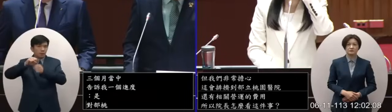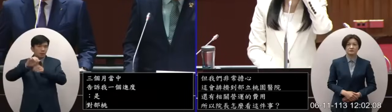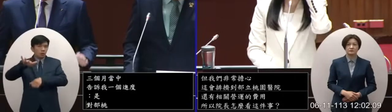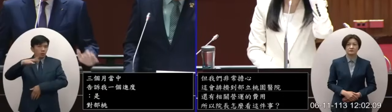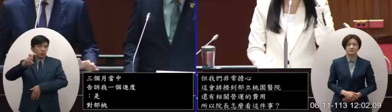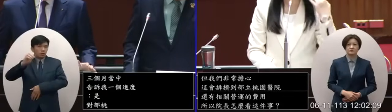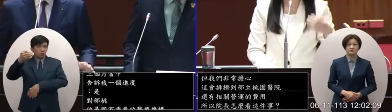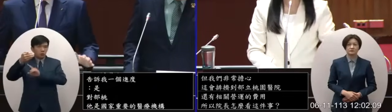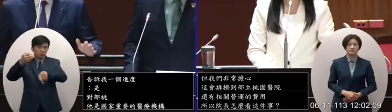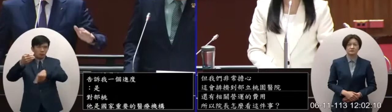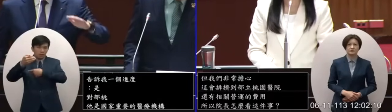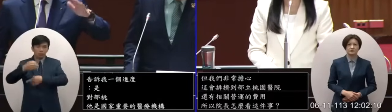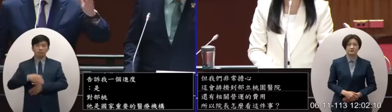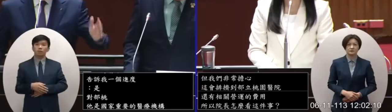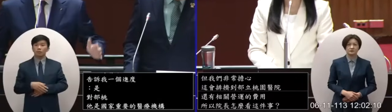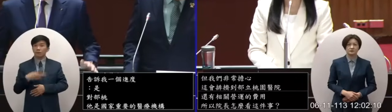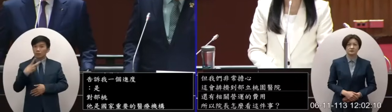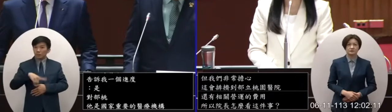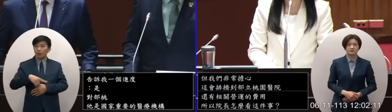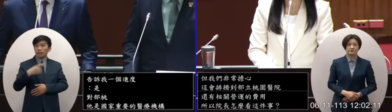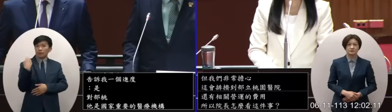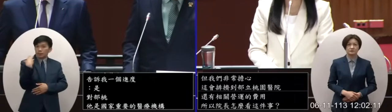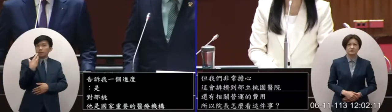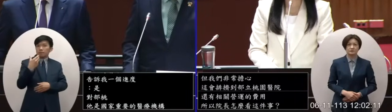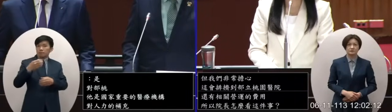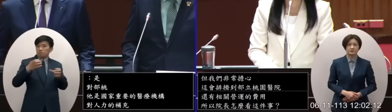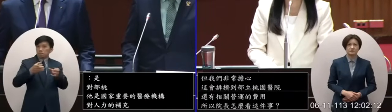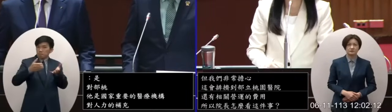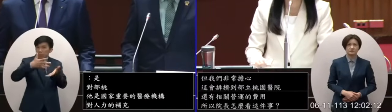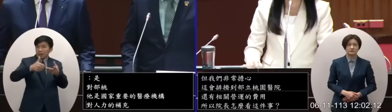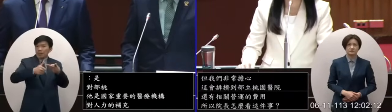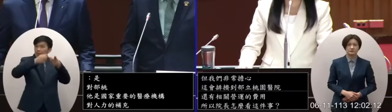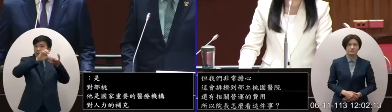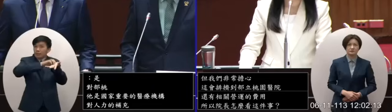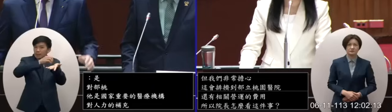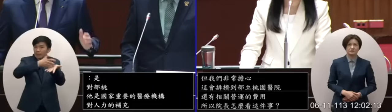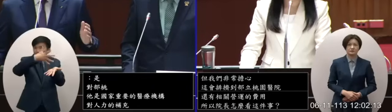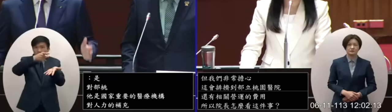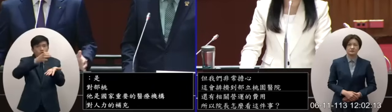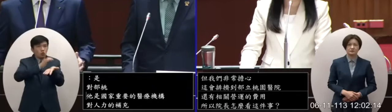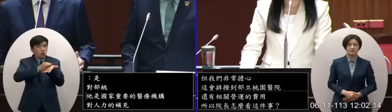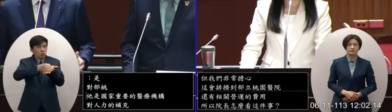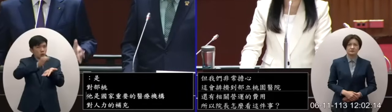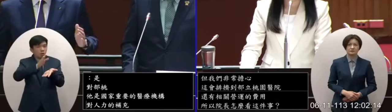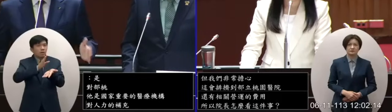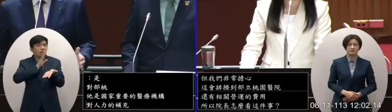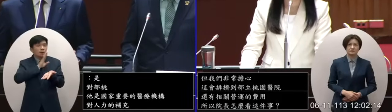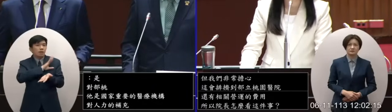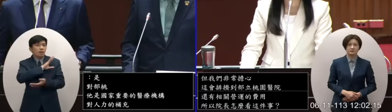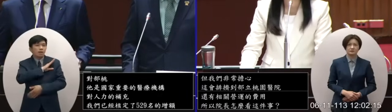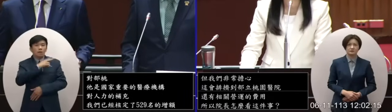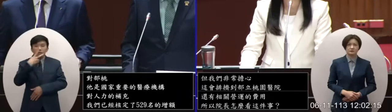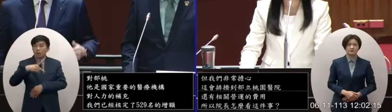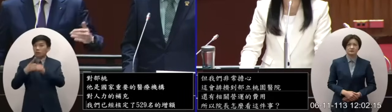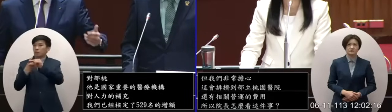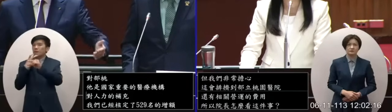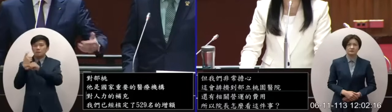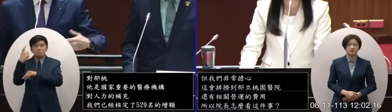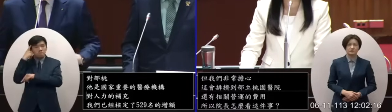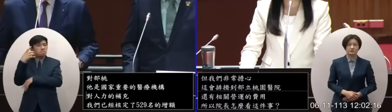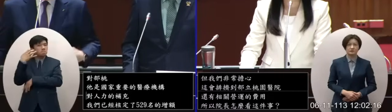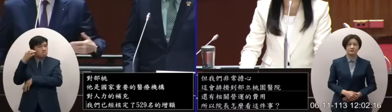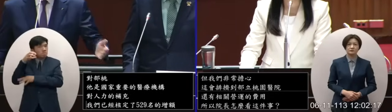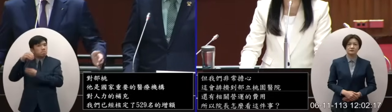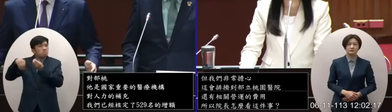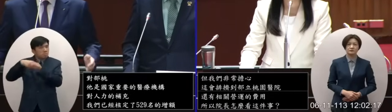力上面。那至于新建一个医疗大楼，那是非常大的一件事情，那中央在财政的考虑上面一定有